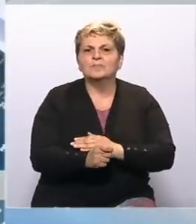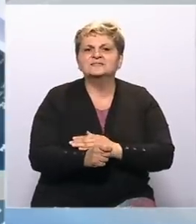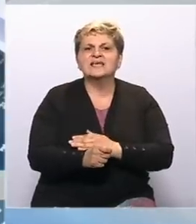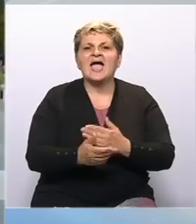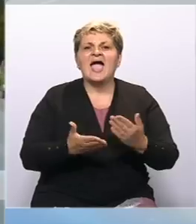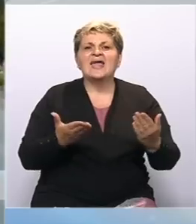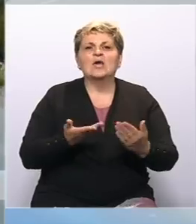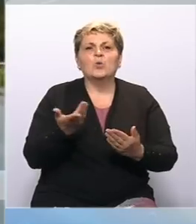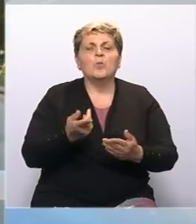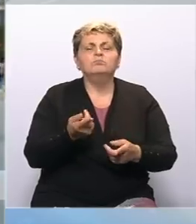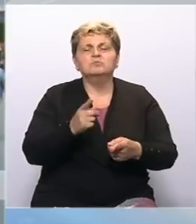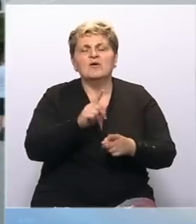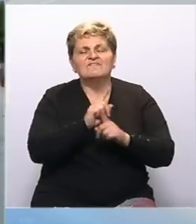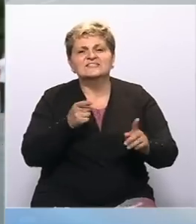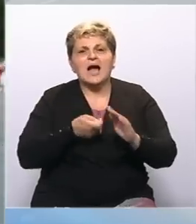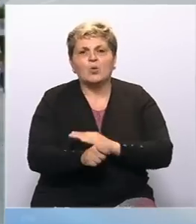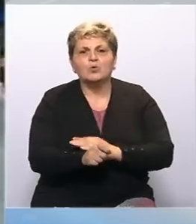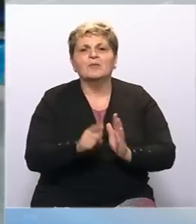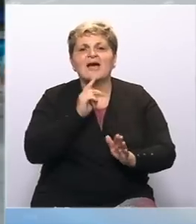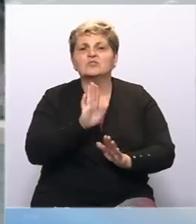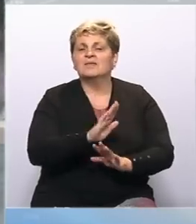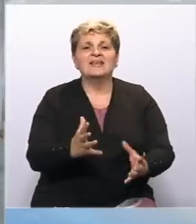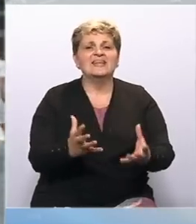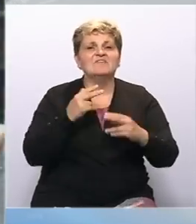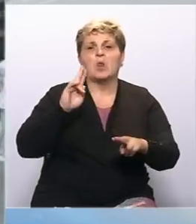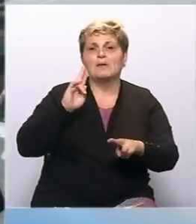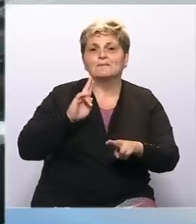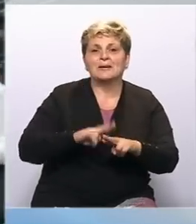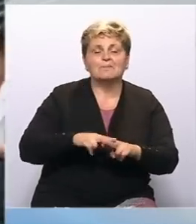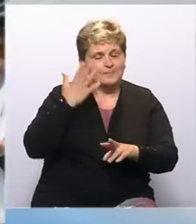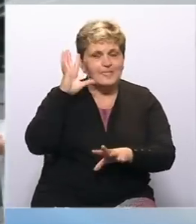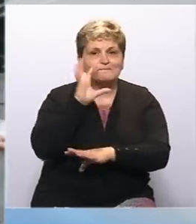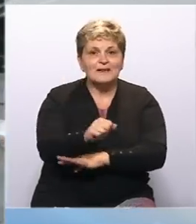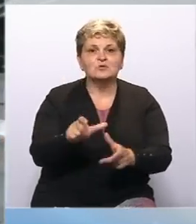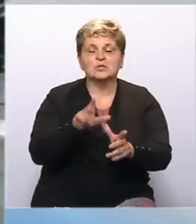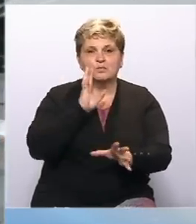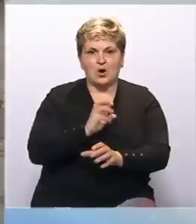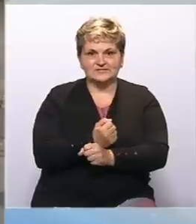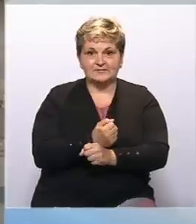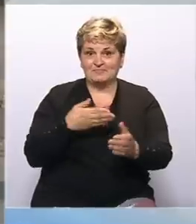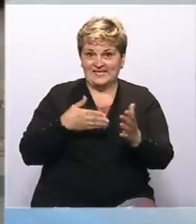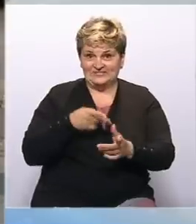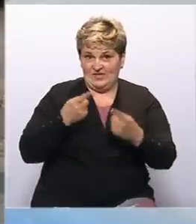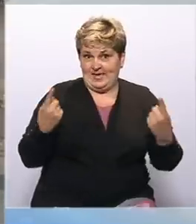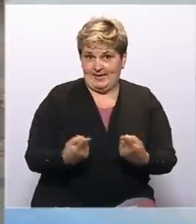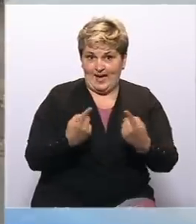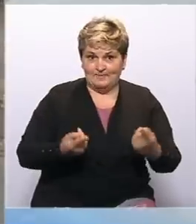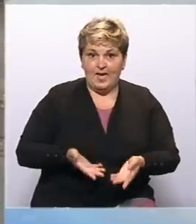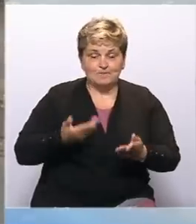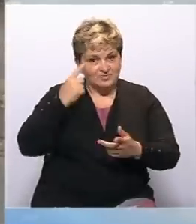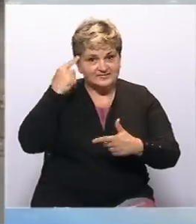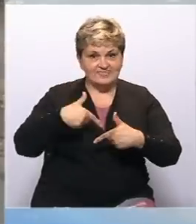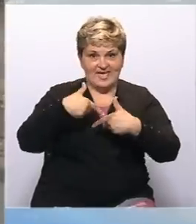rodno određen oblik korupcije koji kao takav nije formalno pravno prepoznat u Bosni i Hercegovini. Cilj ove kampanje je